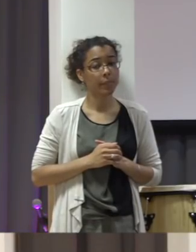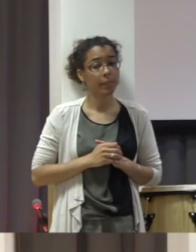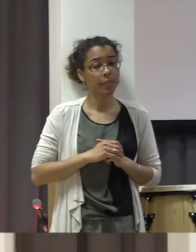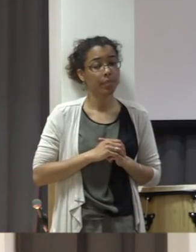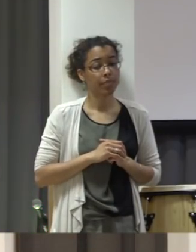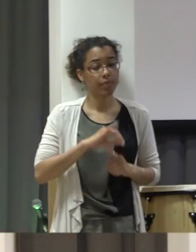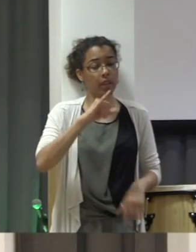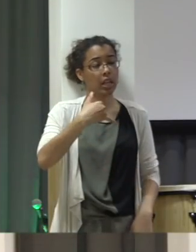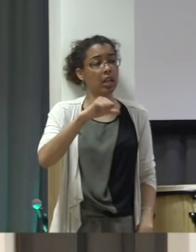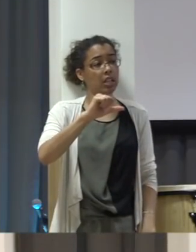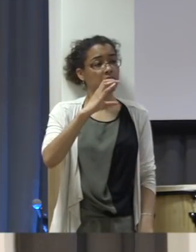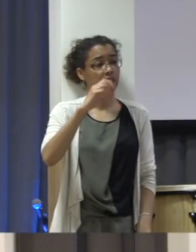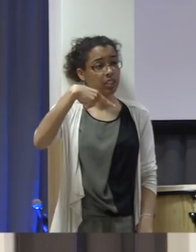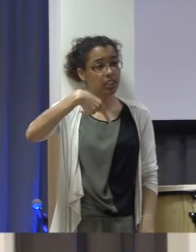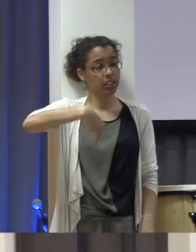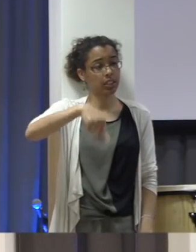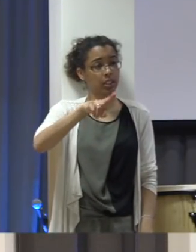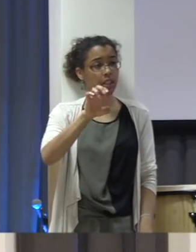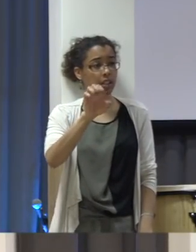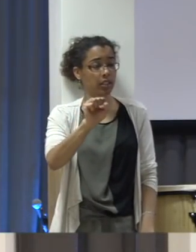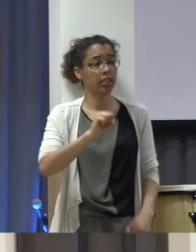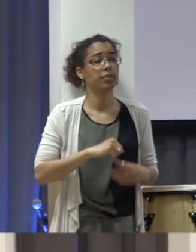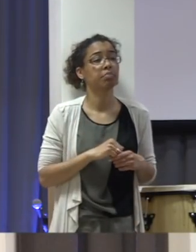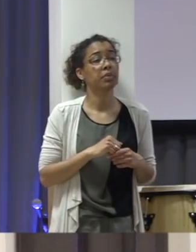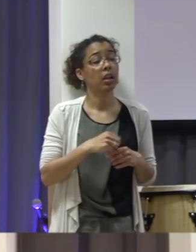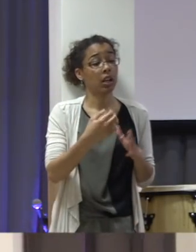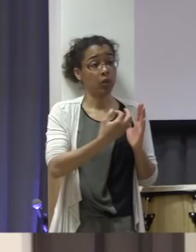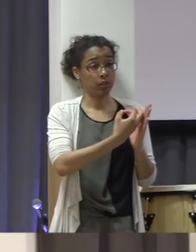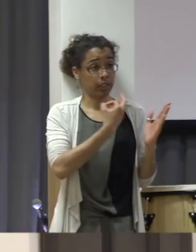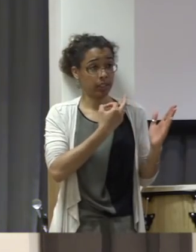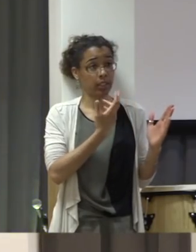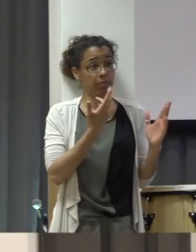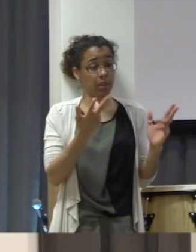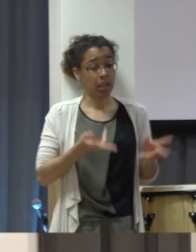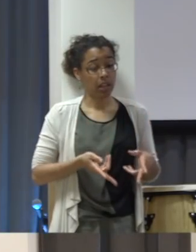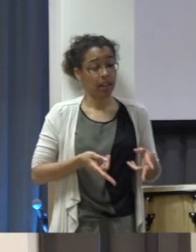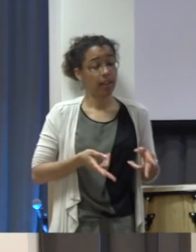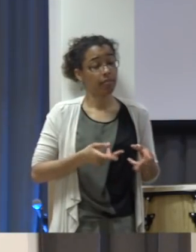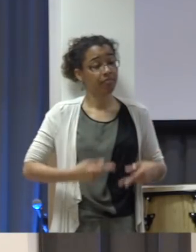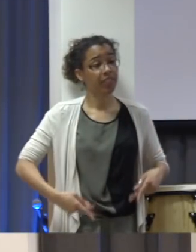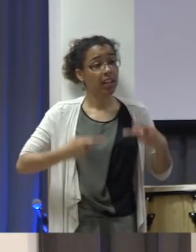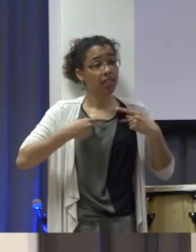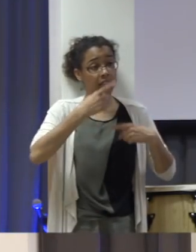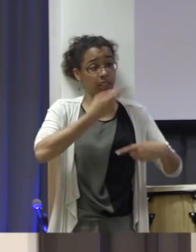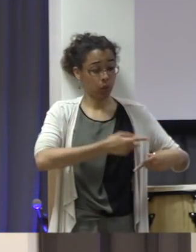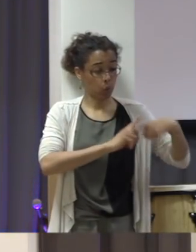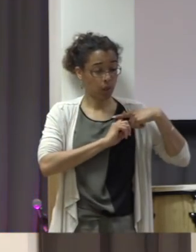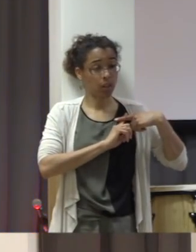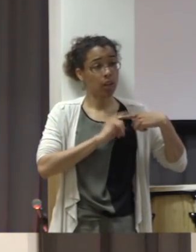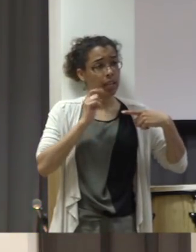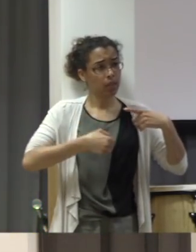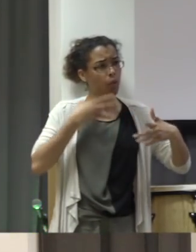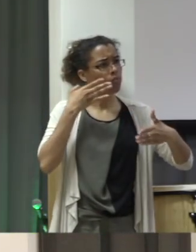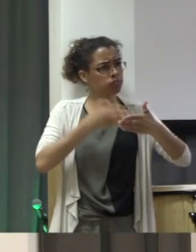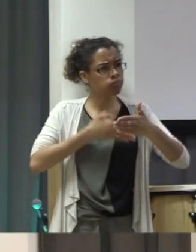dans le livre de Jacques 1 qu'on a lu, parfois, la vie des croyants soit éprouvée